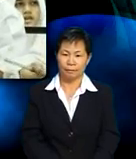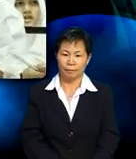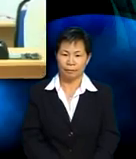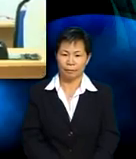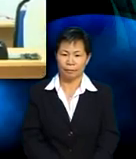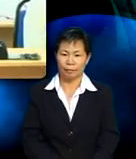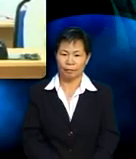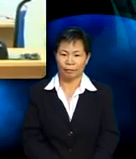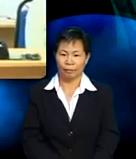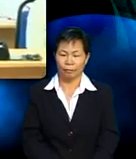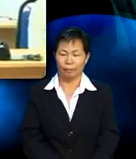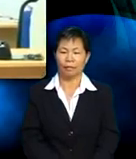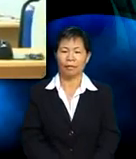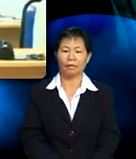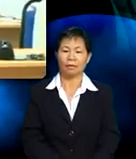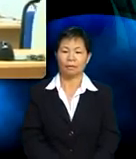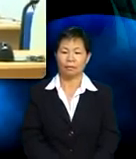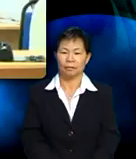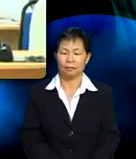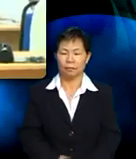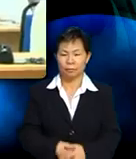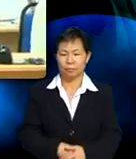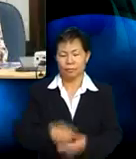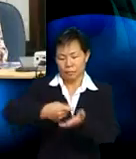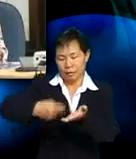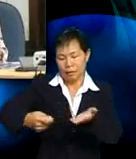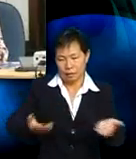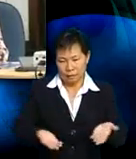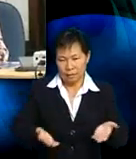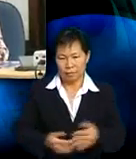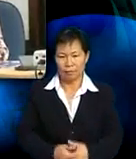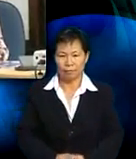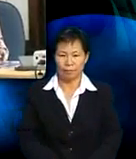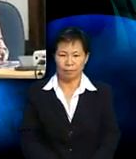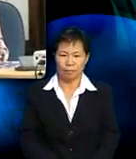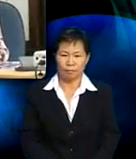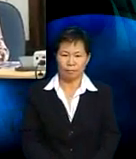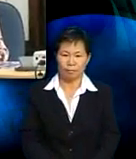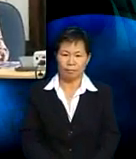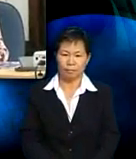Untuk setiap konstruk. Jadi anda boleh tulis tanda tangan di sini.